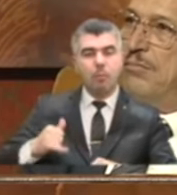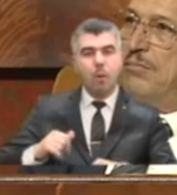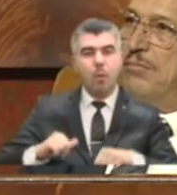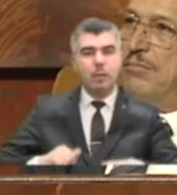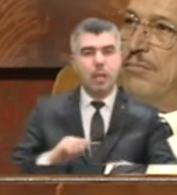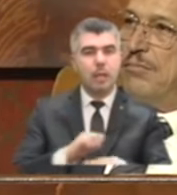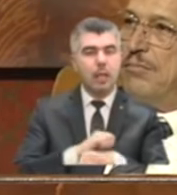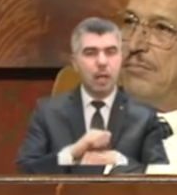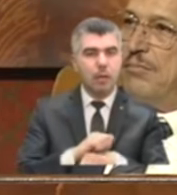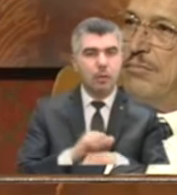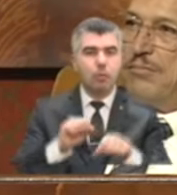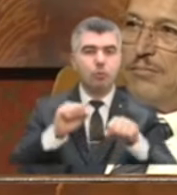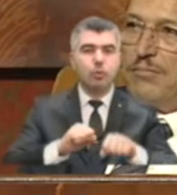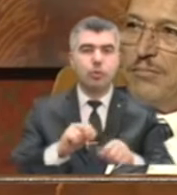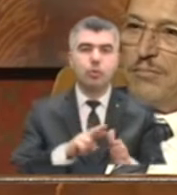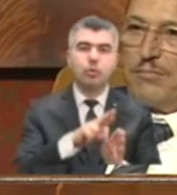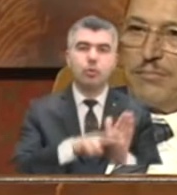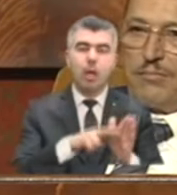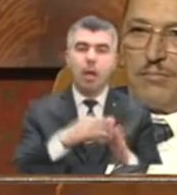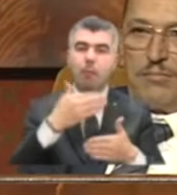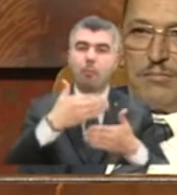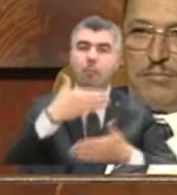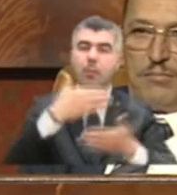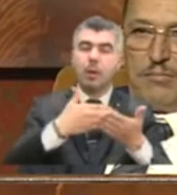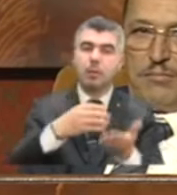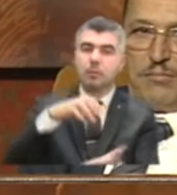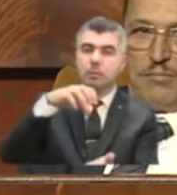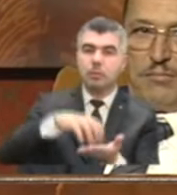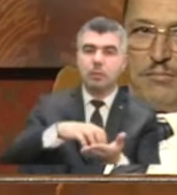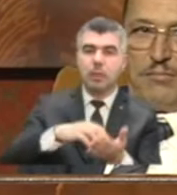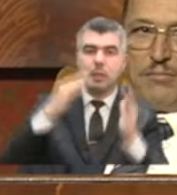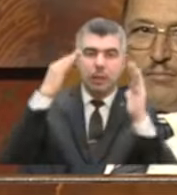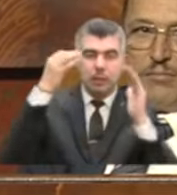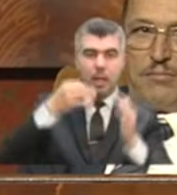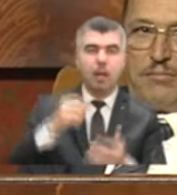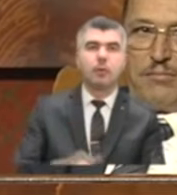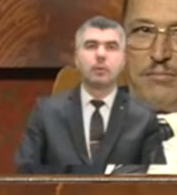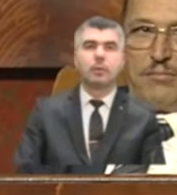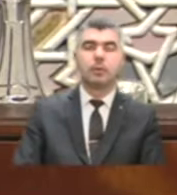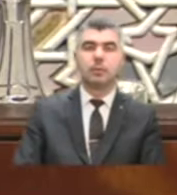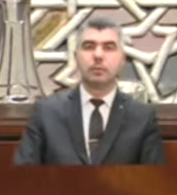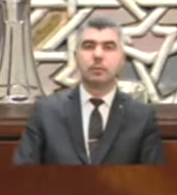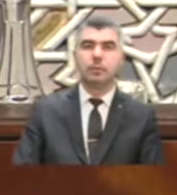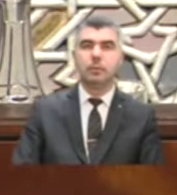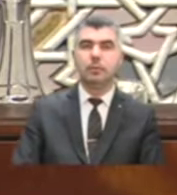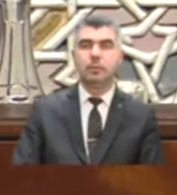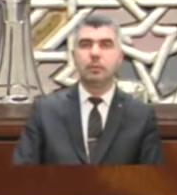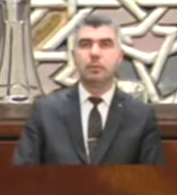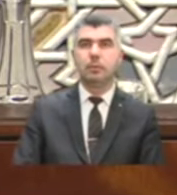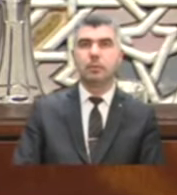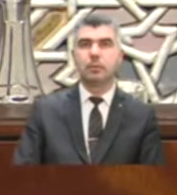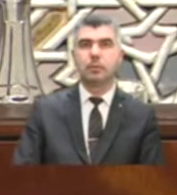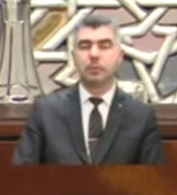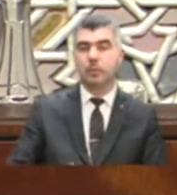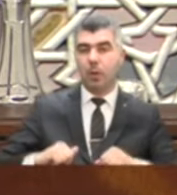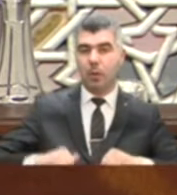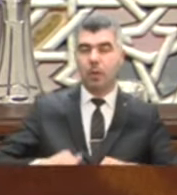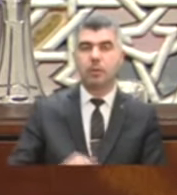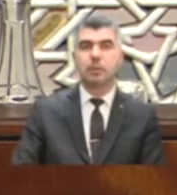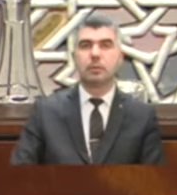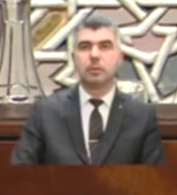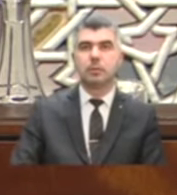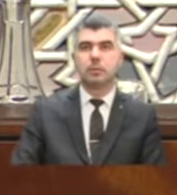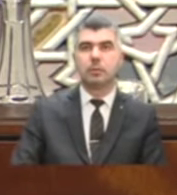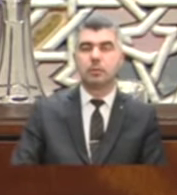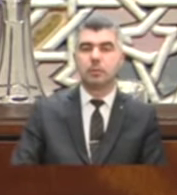ومجلس الجهة من أجل بناء وتجهيز مركب ثقافي. شكرا. سيد الوزير إلا بقى شي